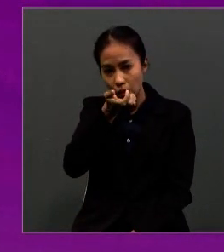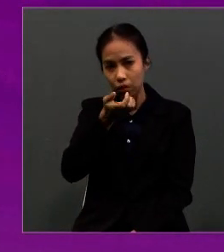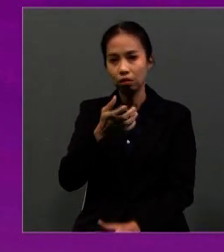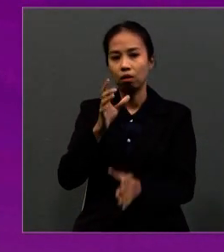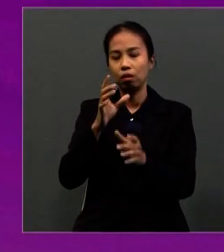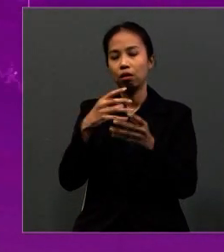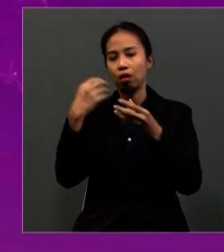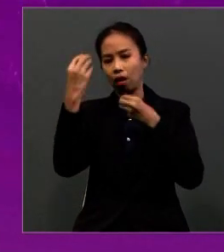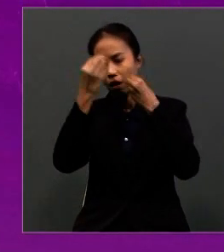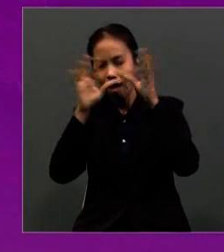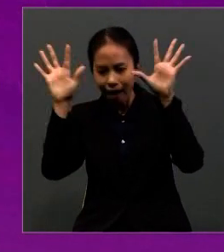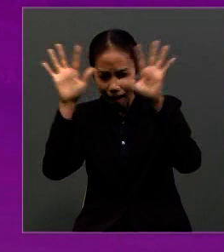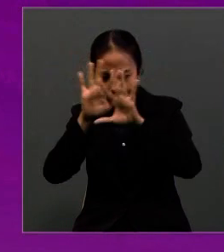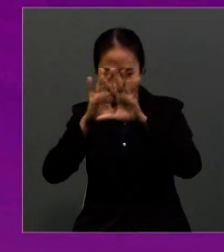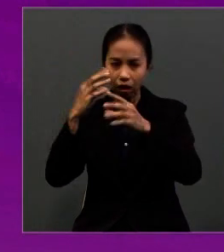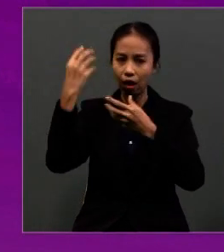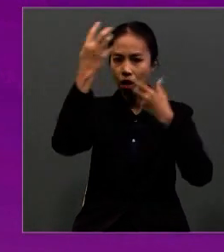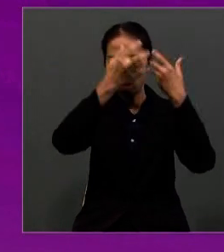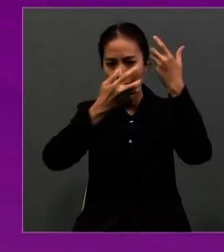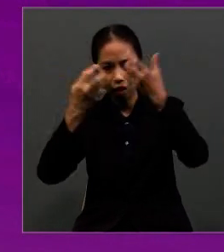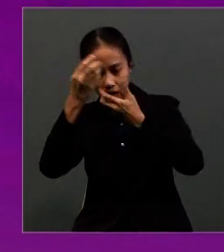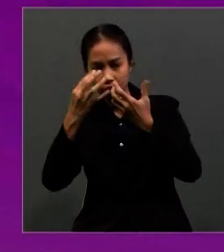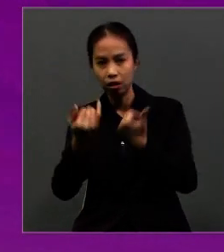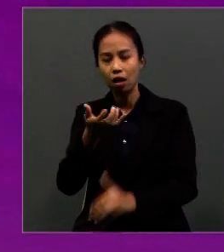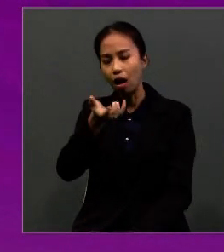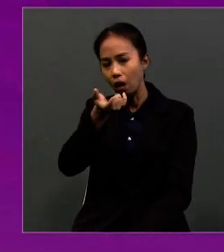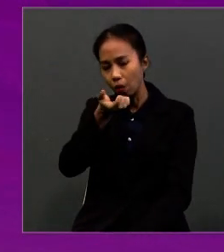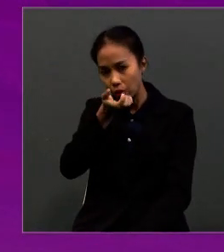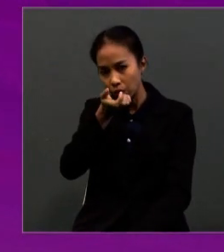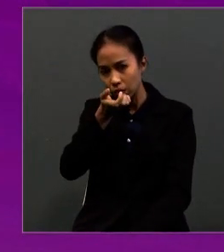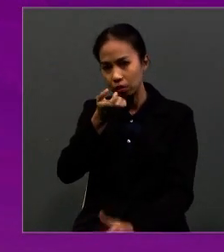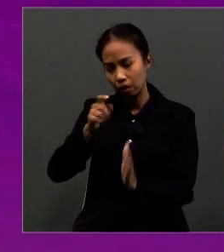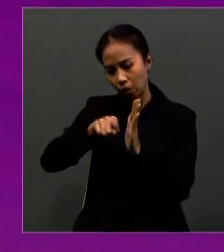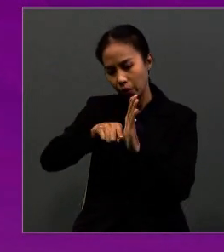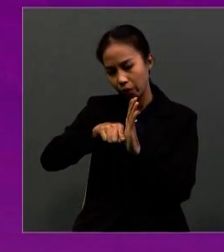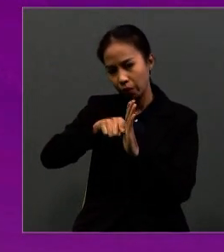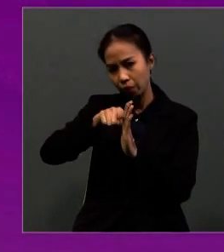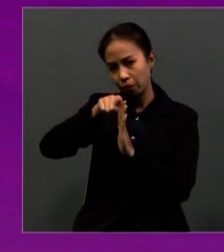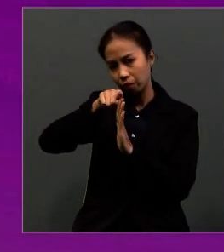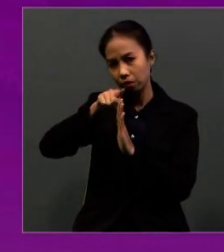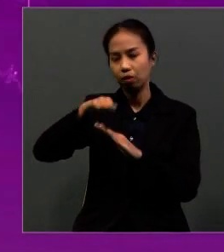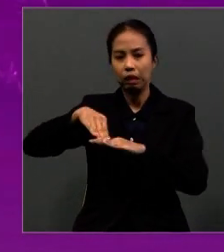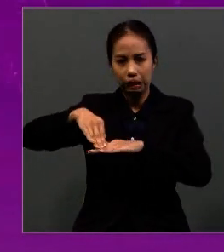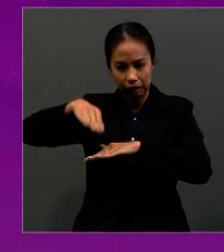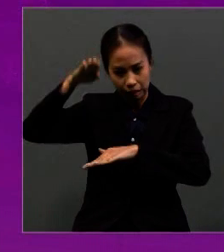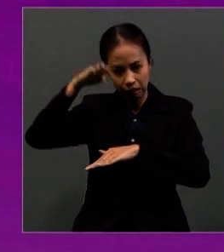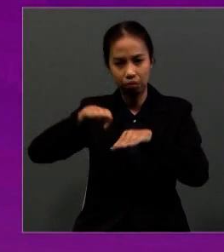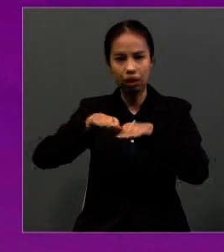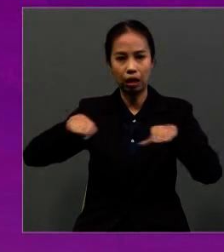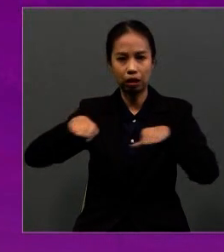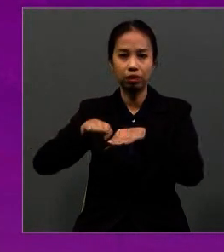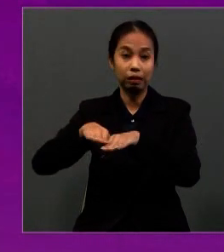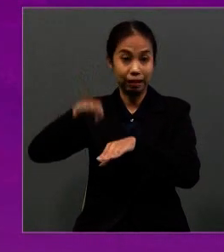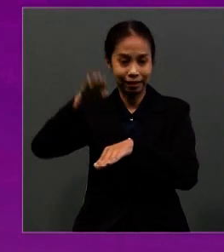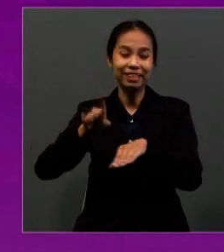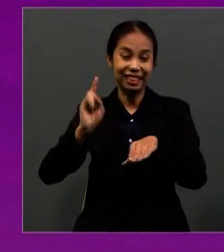ลอร์มีอาการคล้ายมึนเมานะครับซึ่งพอตรวจปริมาณแอลกอฮอล ์เกินไหมคะ โอ้โหเกินยิ่งกว่าเกินนะค่ามาต